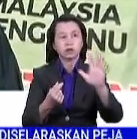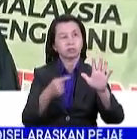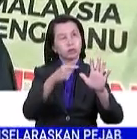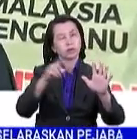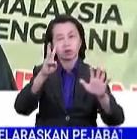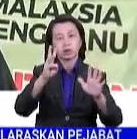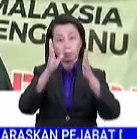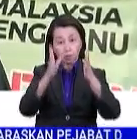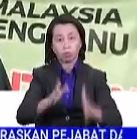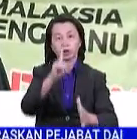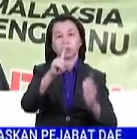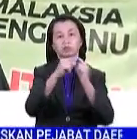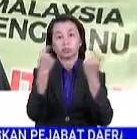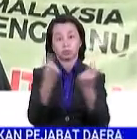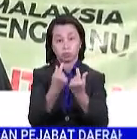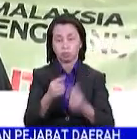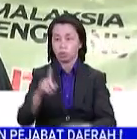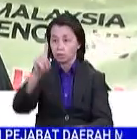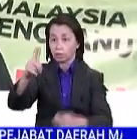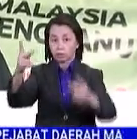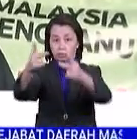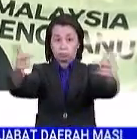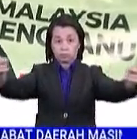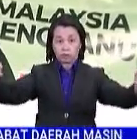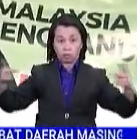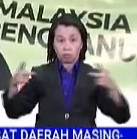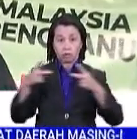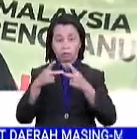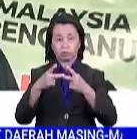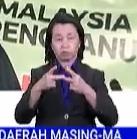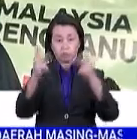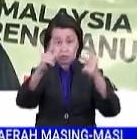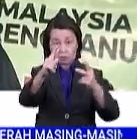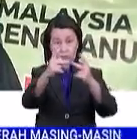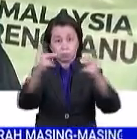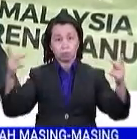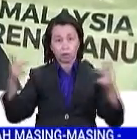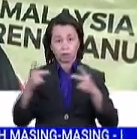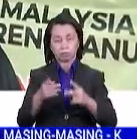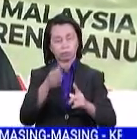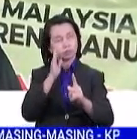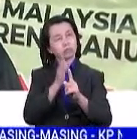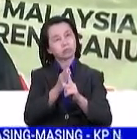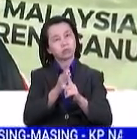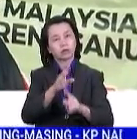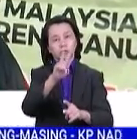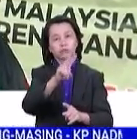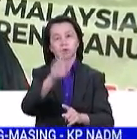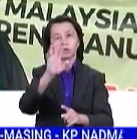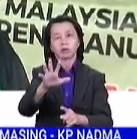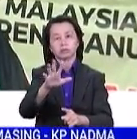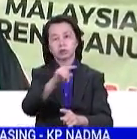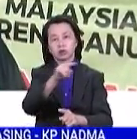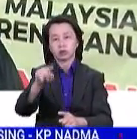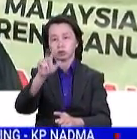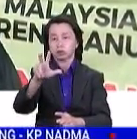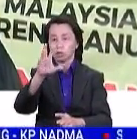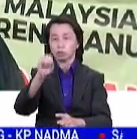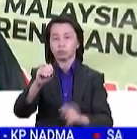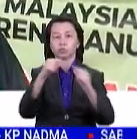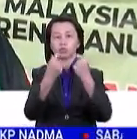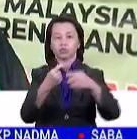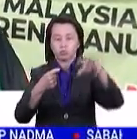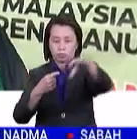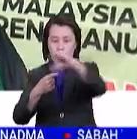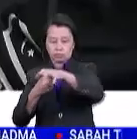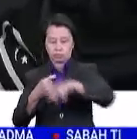orang dan untuk satu kawasan kita mensasarkan sebanyak 25 ke 30